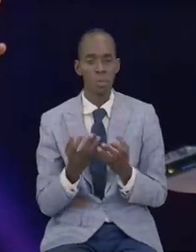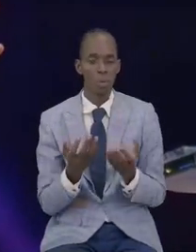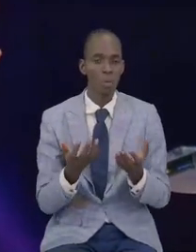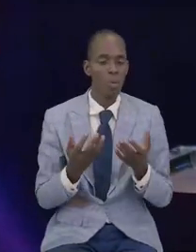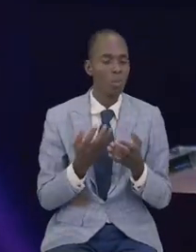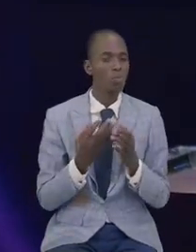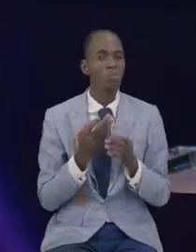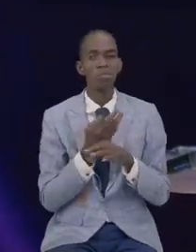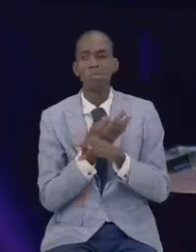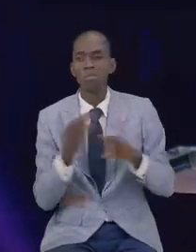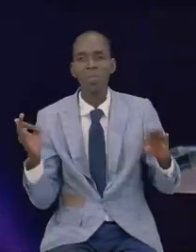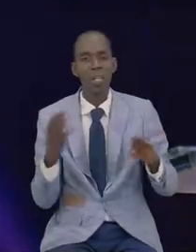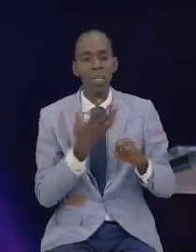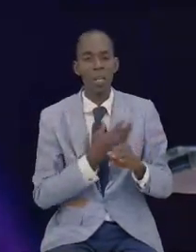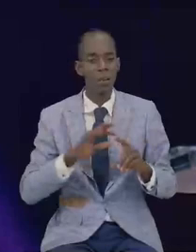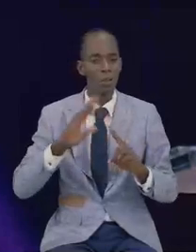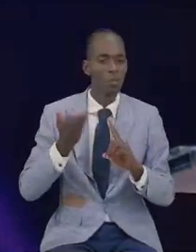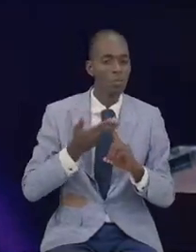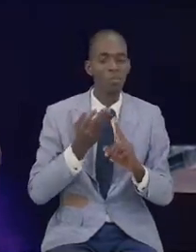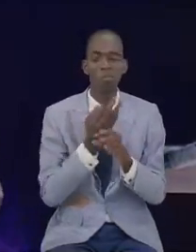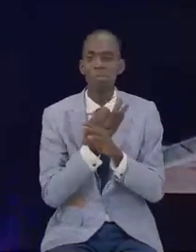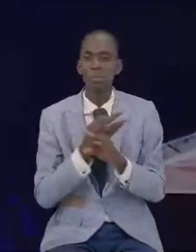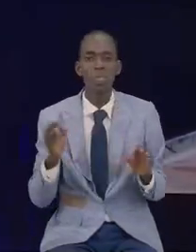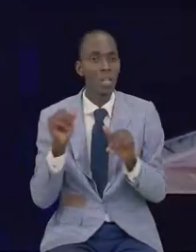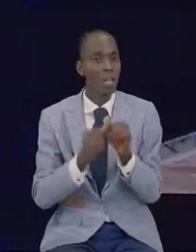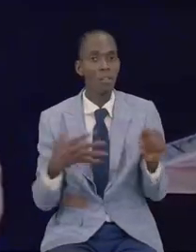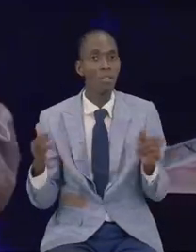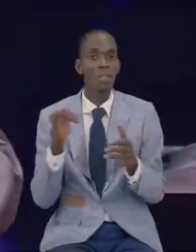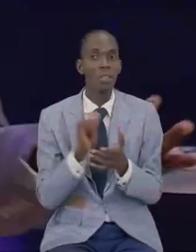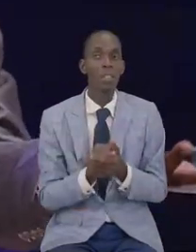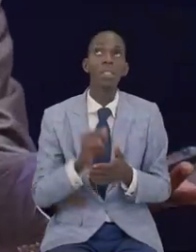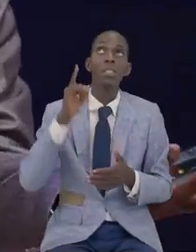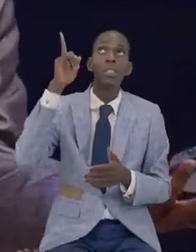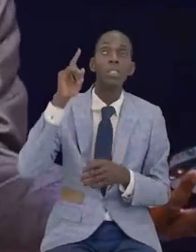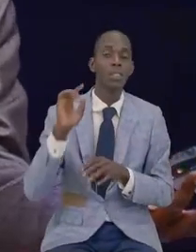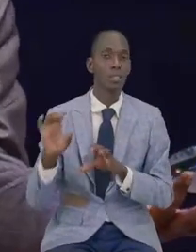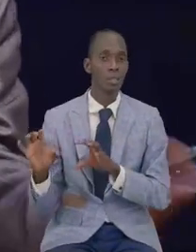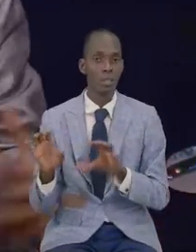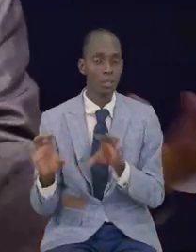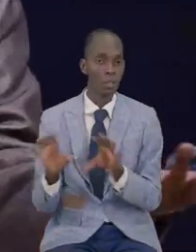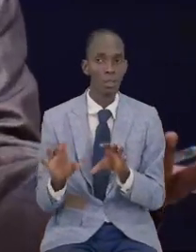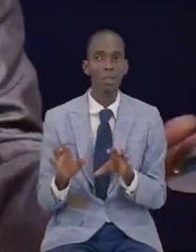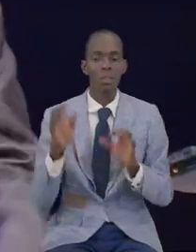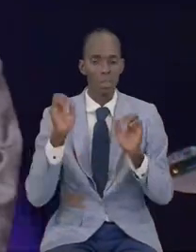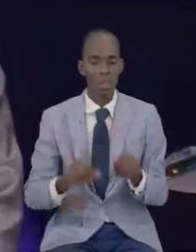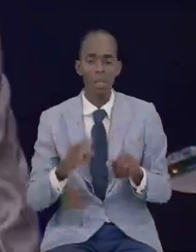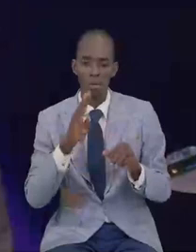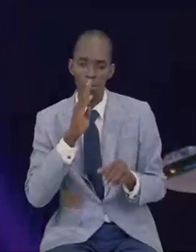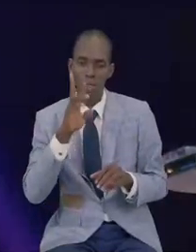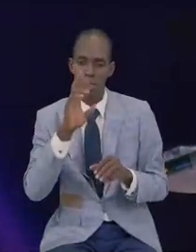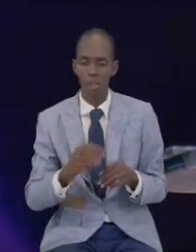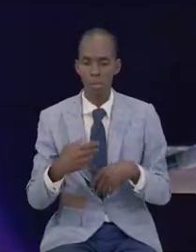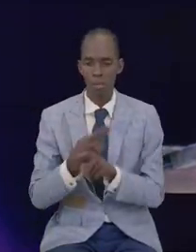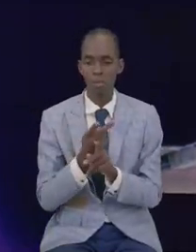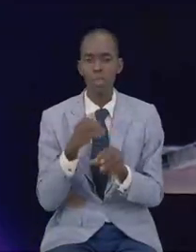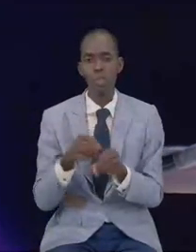est disponible, la conviction est disponible. Tout ce qu'il a fait, tout ce qu'il était, peut se reproduire en vous. Celui